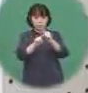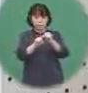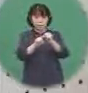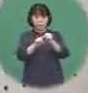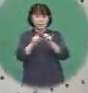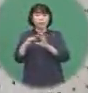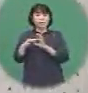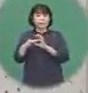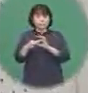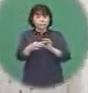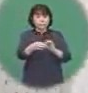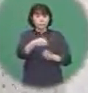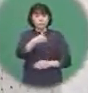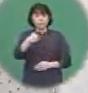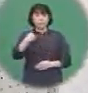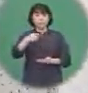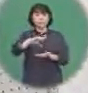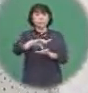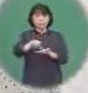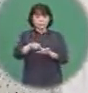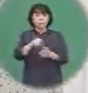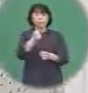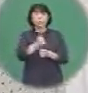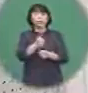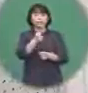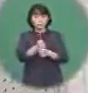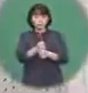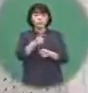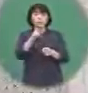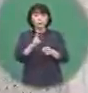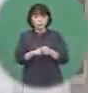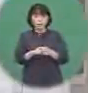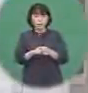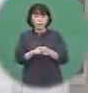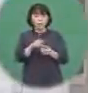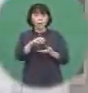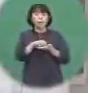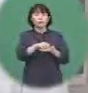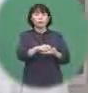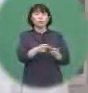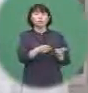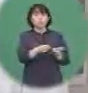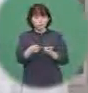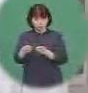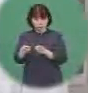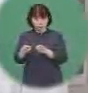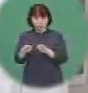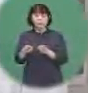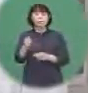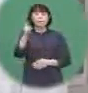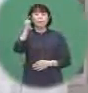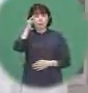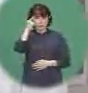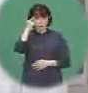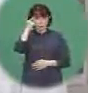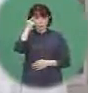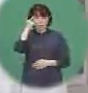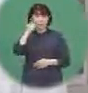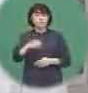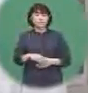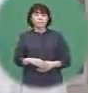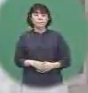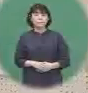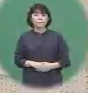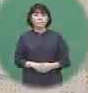そして地域の持続可能な地域ですねをつくっていけるようなそういった表徴政府にしたいと考えており